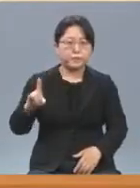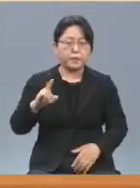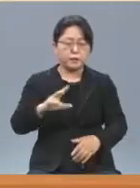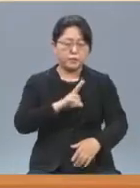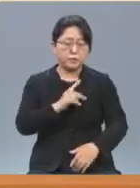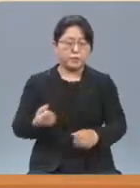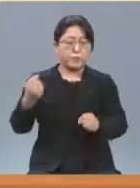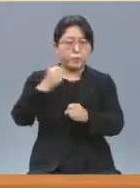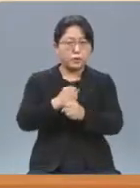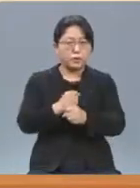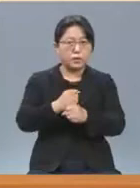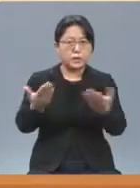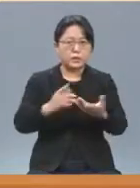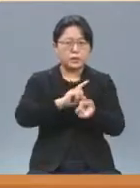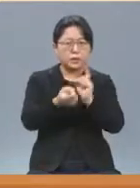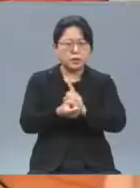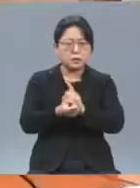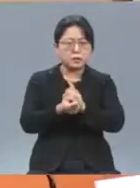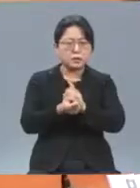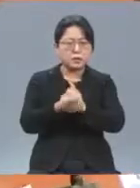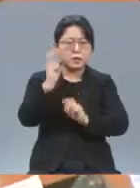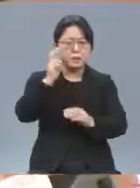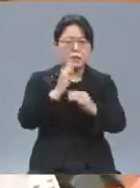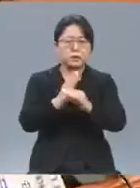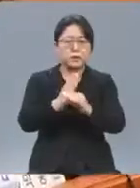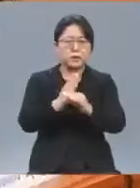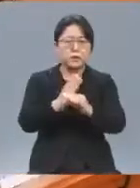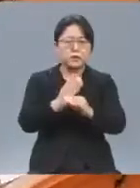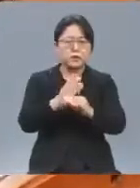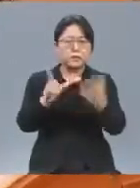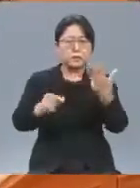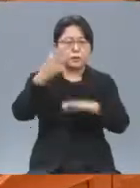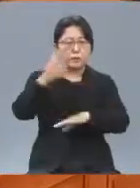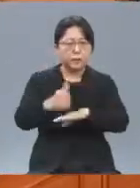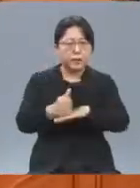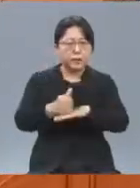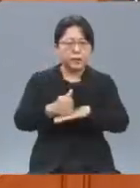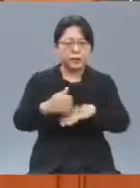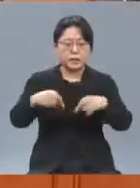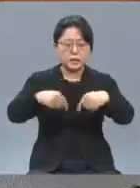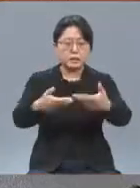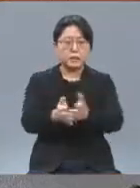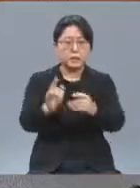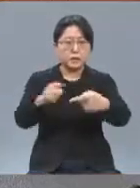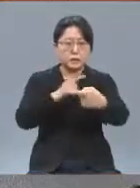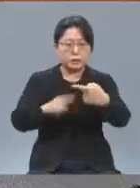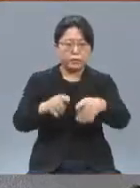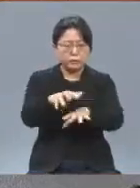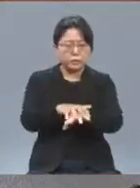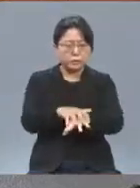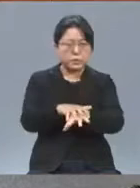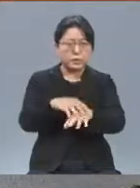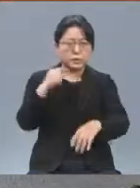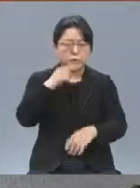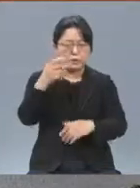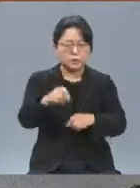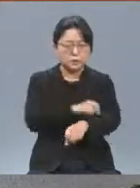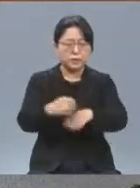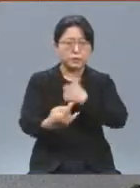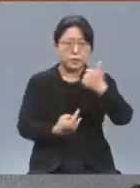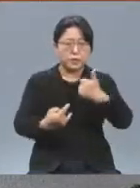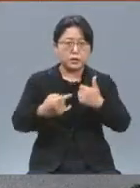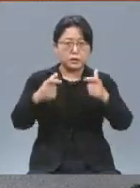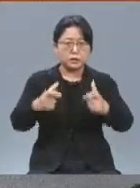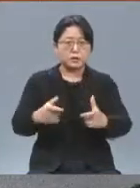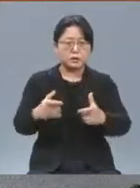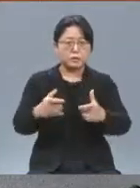두고 직무대행 체제가 예상되는데 민주당은 8월 말 전당대회를 앞두고 조만간 조직 강화 특위를 꾸려 지역위원장